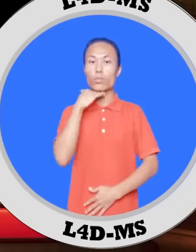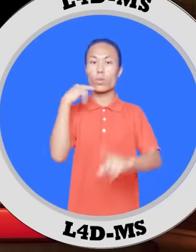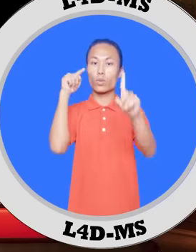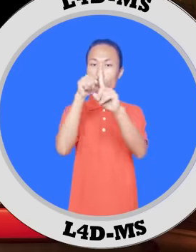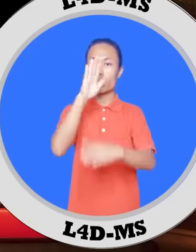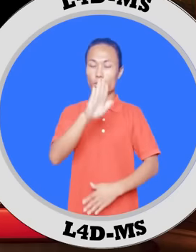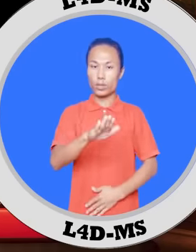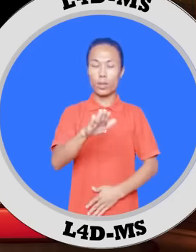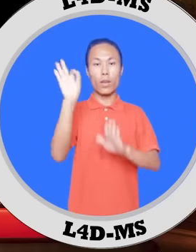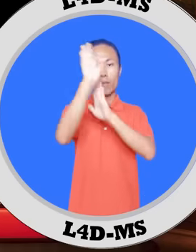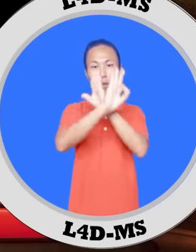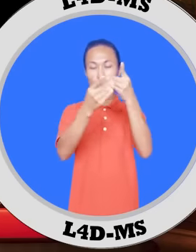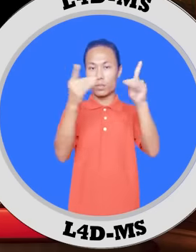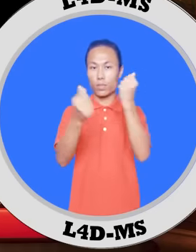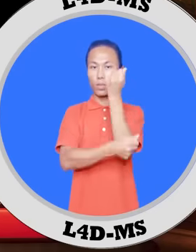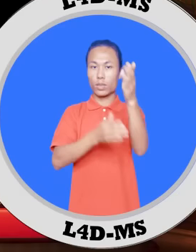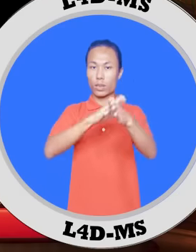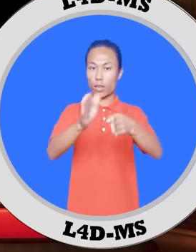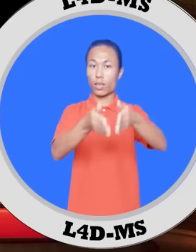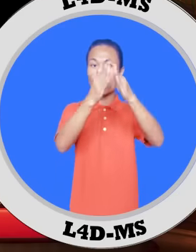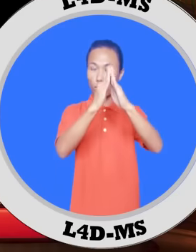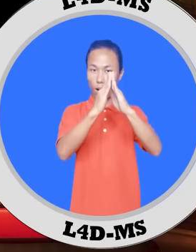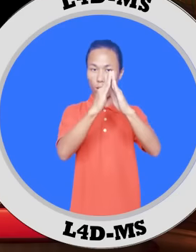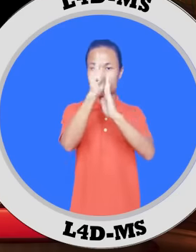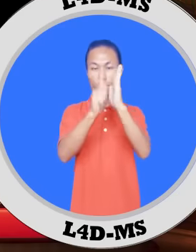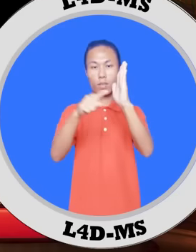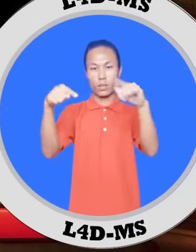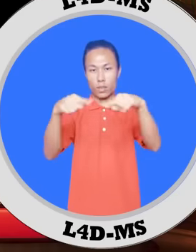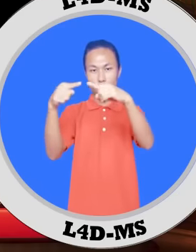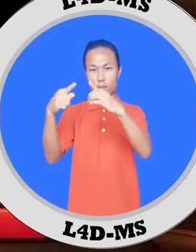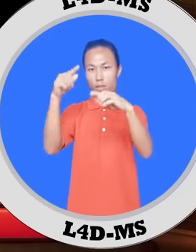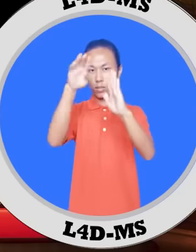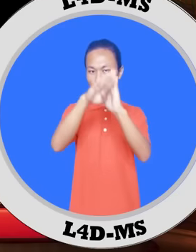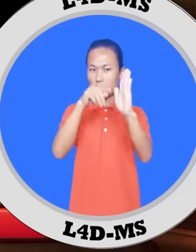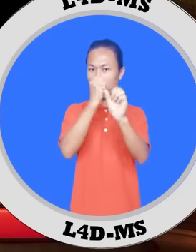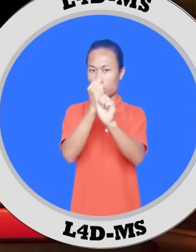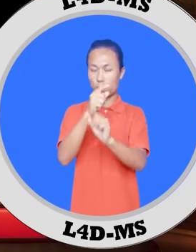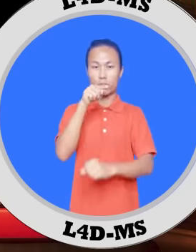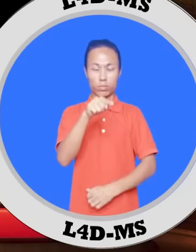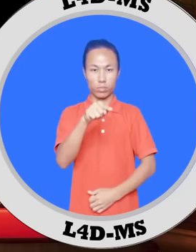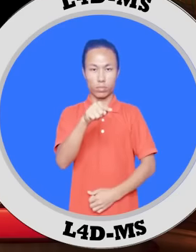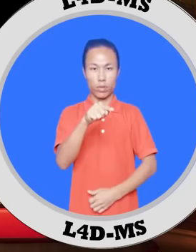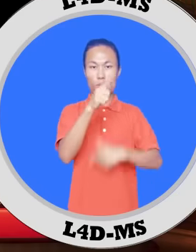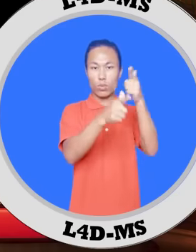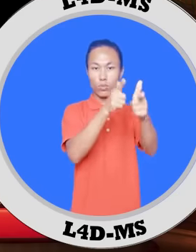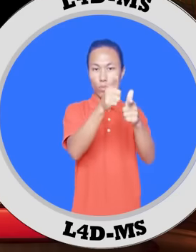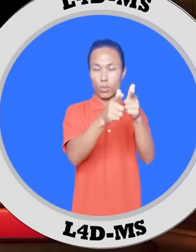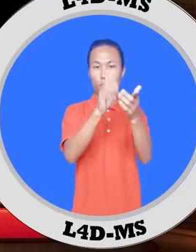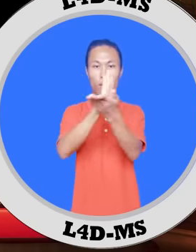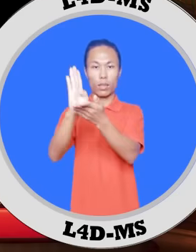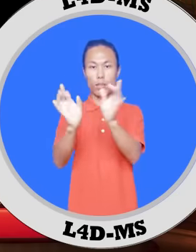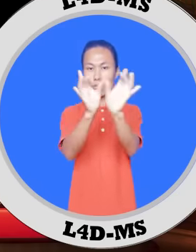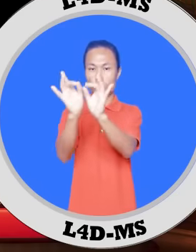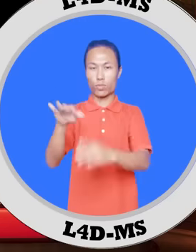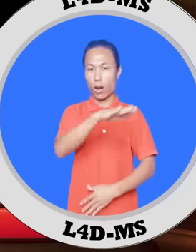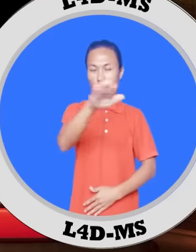တတဲ့လောကပါလာတရားထွန်းကားတဲ့နိုင်ငံရေးစနစ်တစ်ကိုဒီတော်လန်ရေးကစောင့်ခြင်းမှာဖြစ်တဲ့အတွက်လူမျိုးဘာသာအသီးသီးကနိုင်ငံသူနိုင်